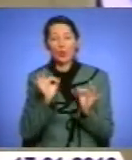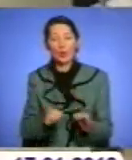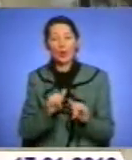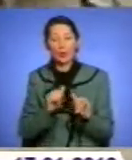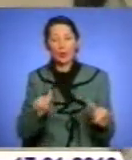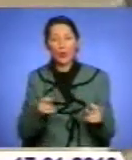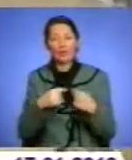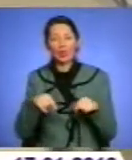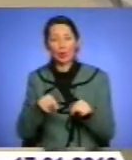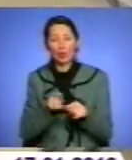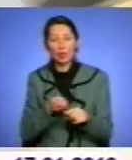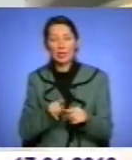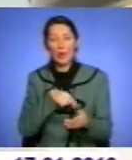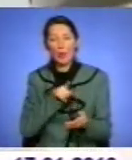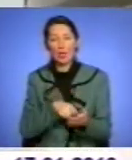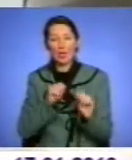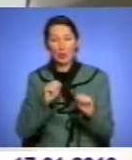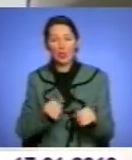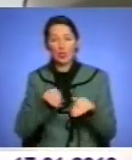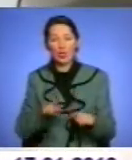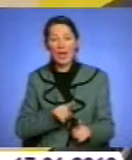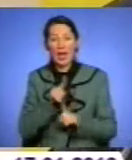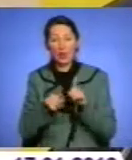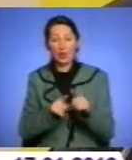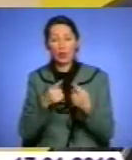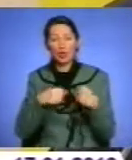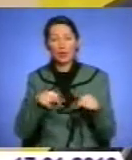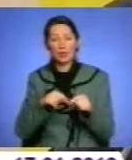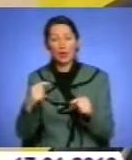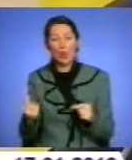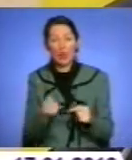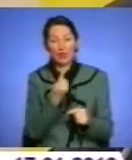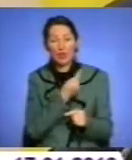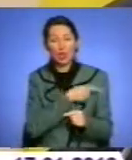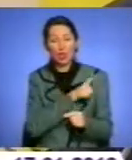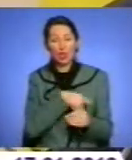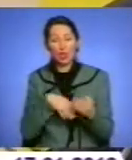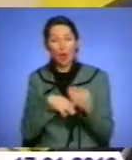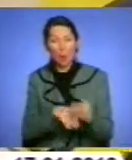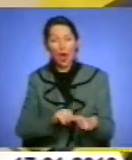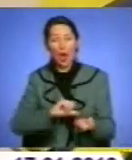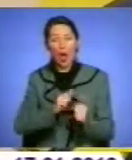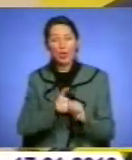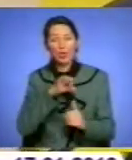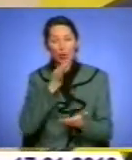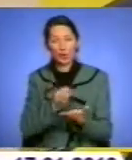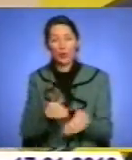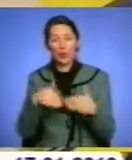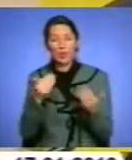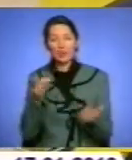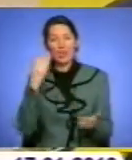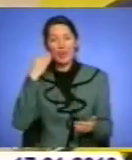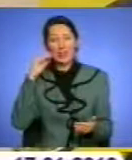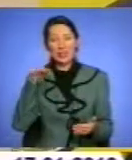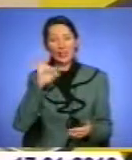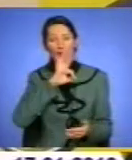можна вирішити, реформуючи відразу систему первинної допомоги. Обмін досвідом по найбільш ефективному